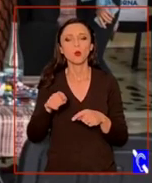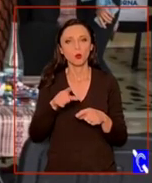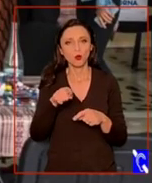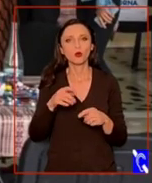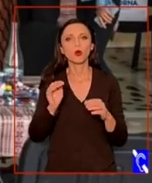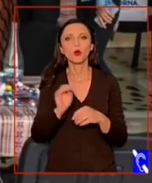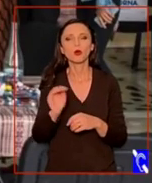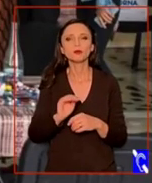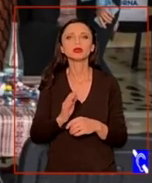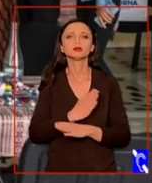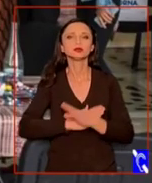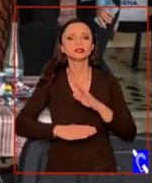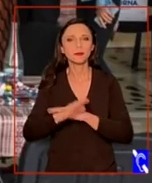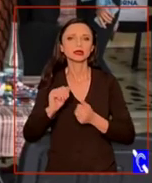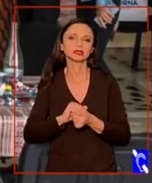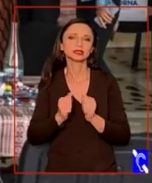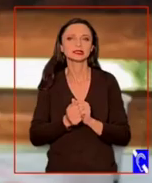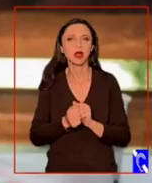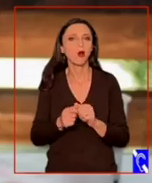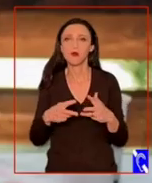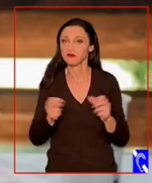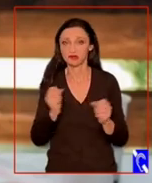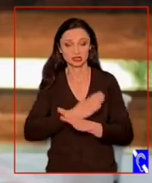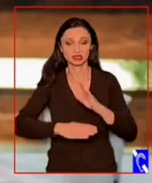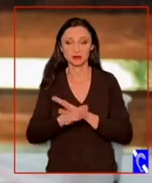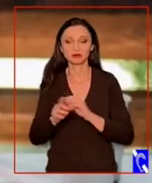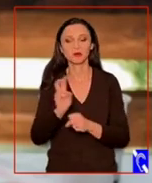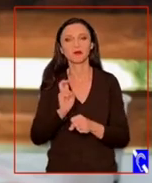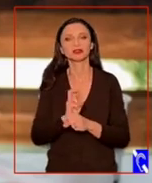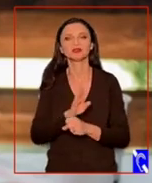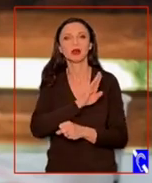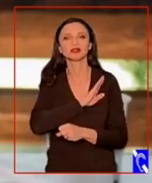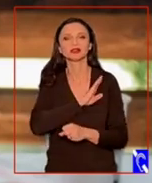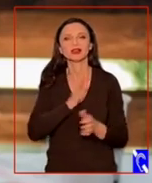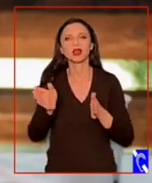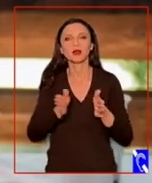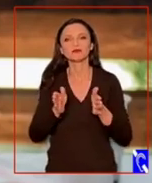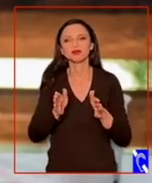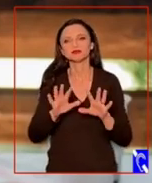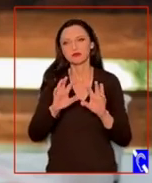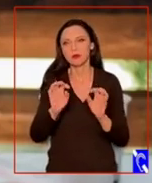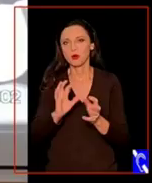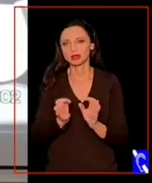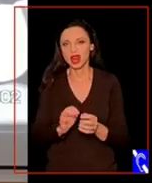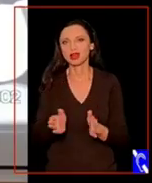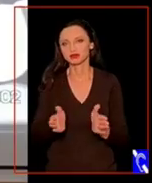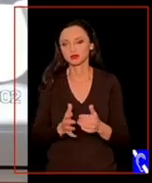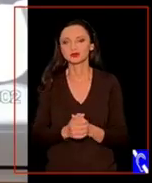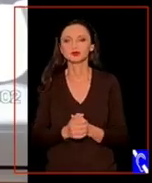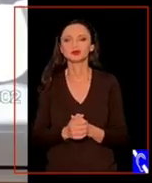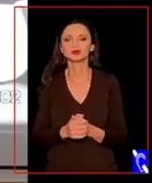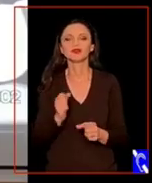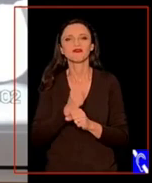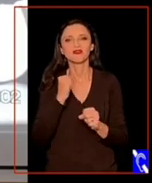senzoriale multiple sau copii tipici au participat la ateliere de modelaj în lut, la ateliere